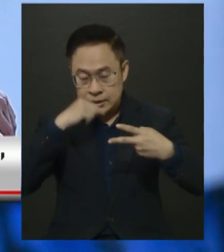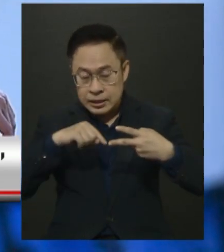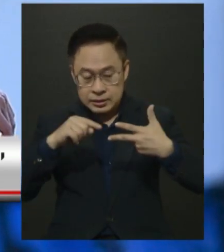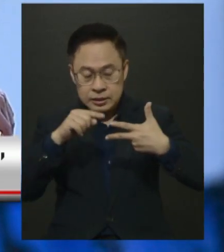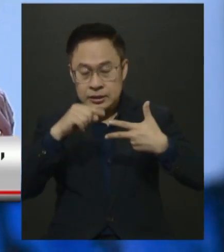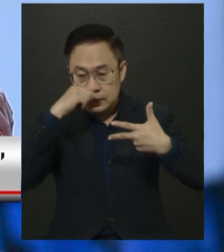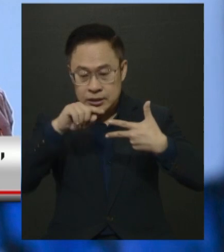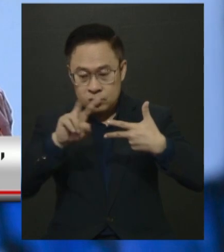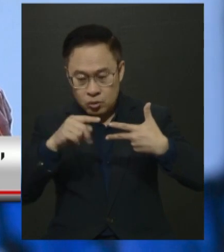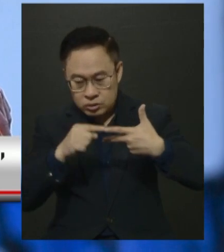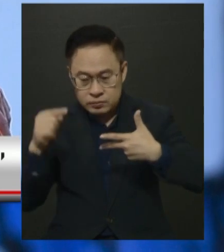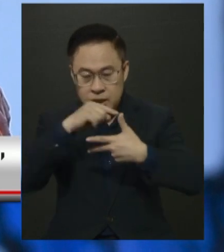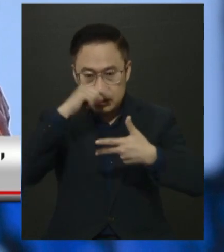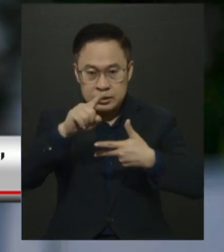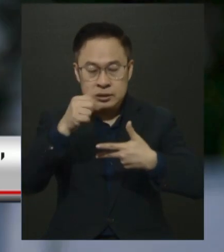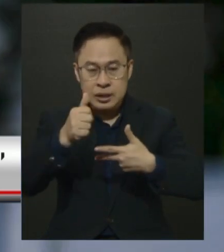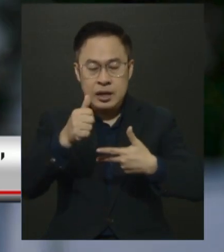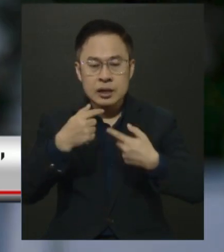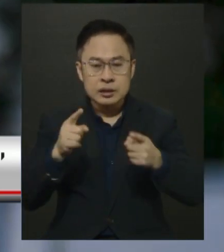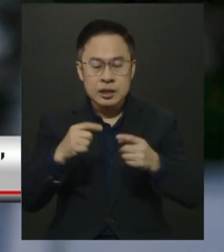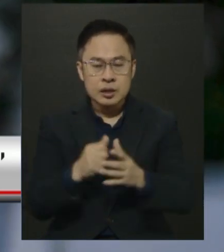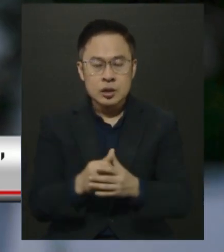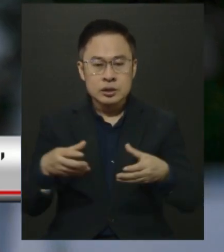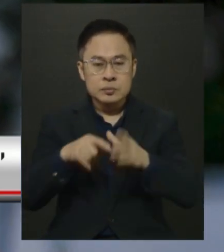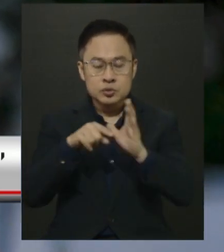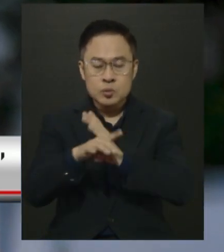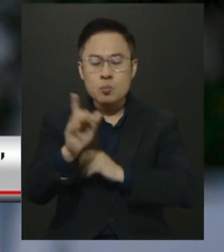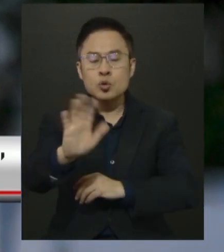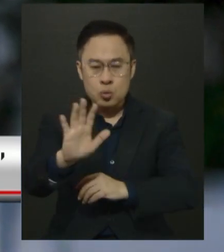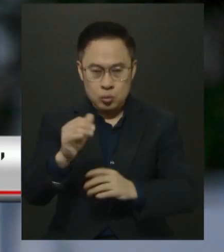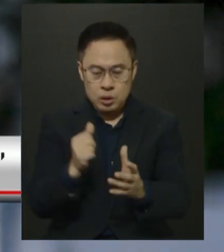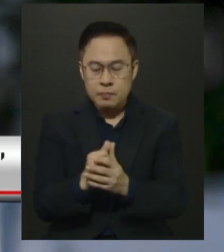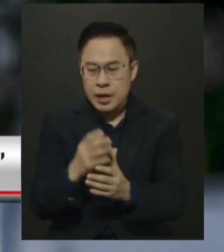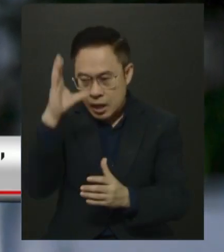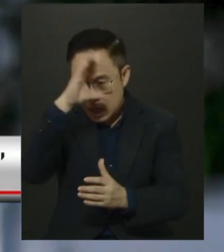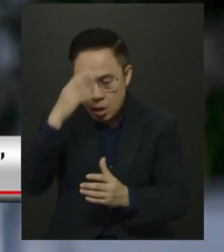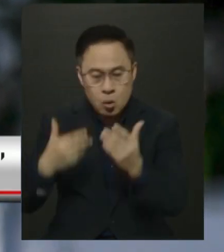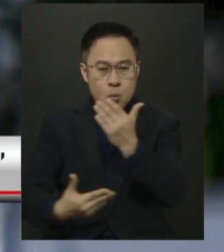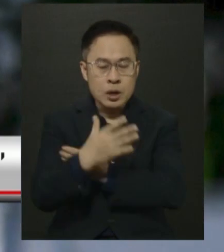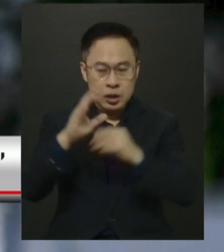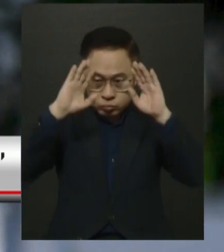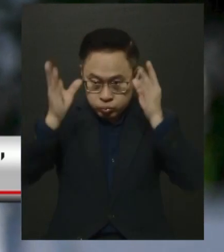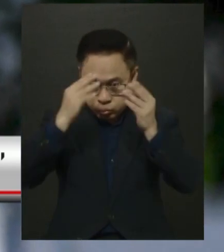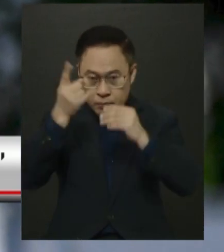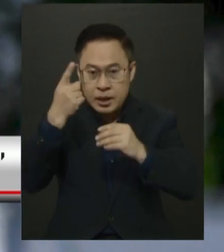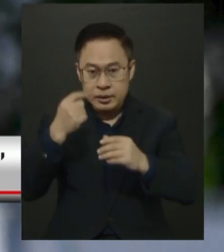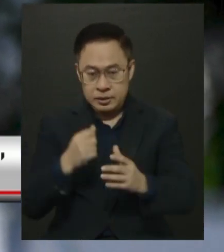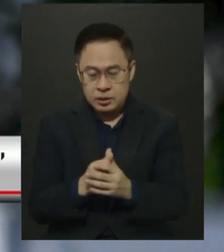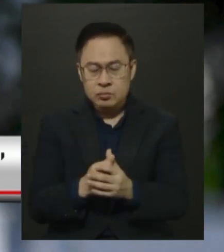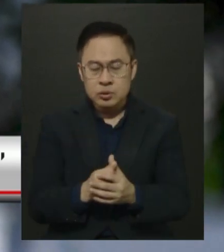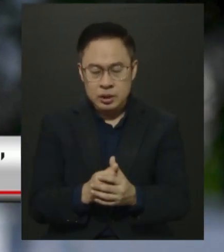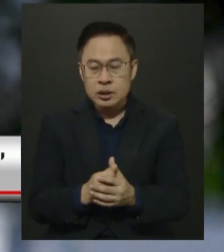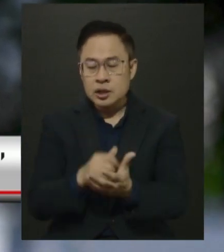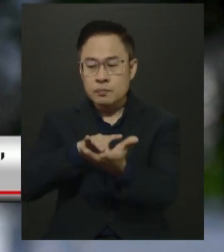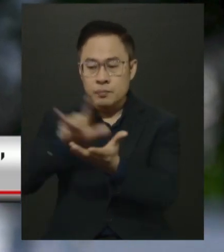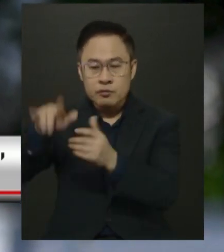าเก่งอยู่แล้วแต่ว่าชลบุรีก็เลือกที่จะให้นักเตะเนี่ยไปหาโอกาสเล่นในระดับสูงก็คืออยากให้เล่นในระดับสูงเลยคือถ้าไปต่างประเทศ